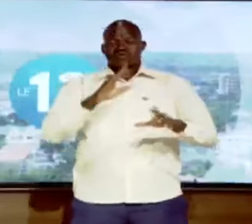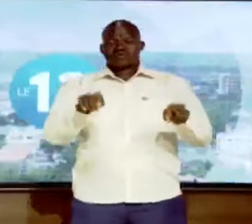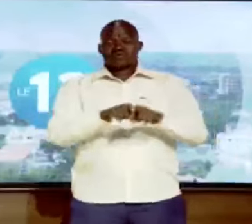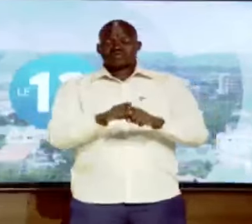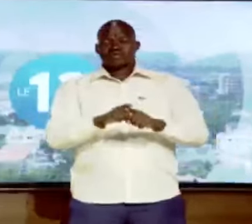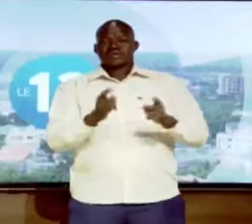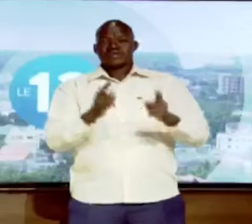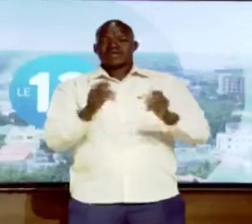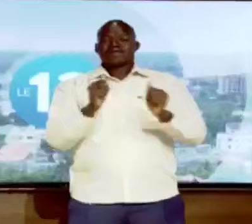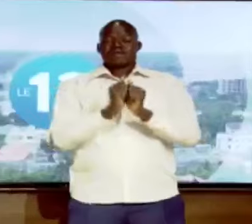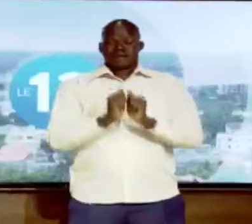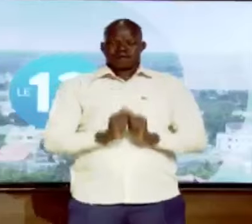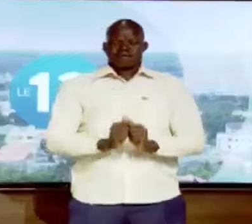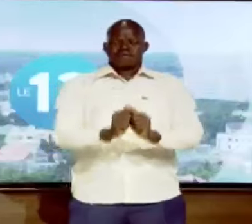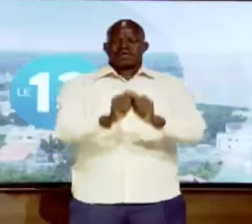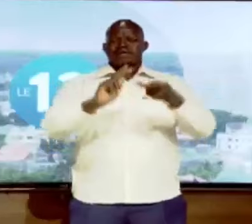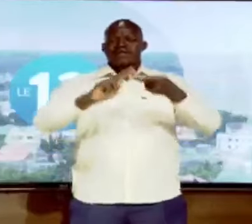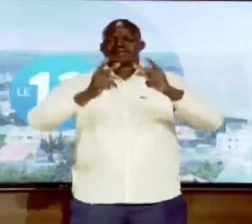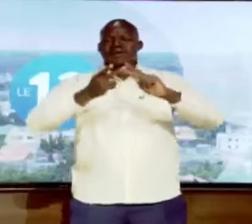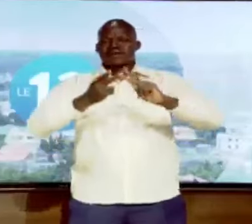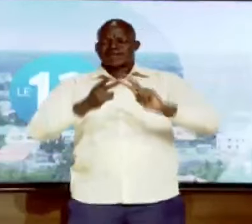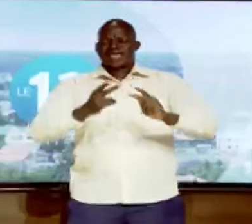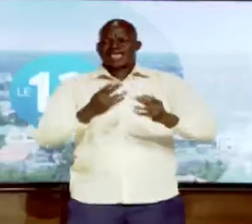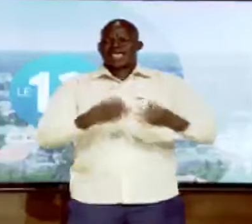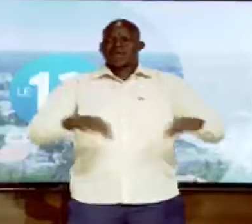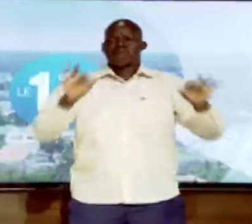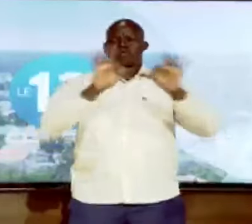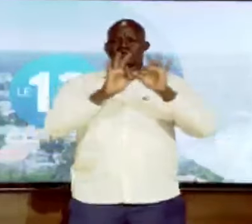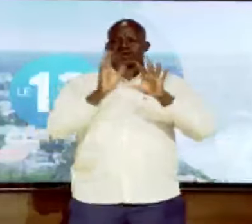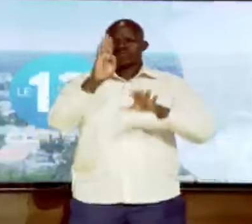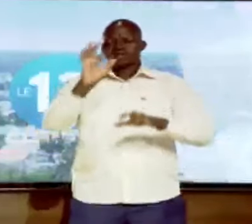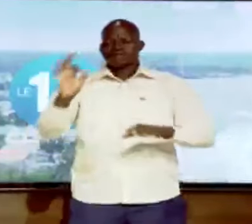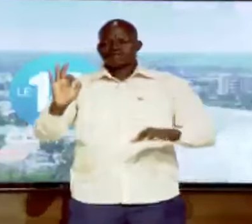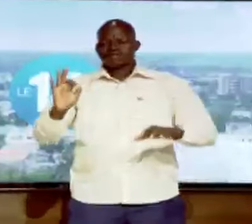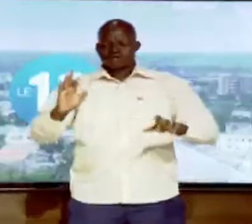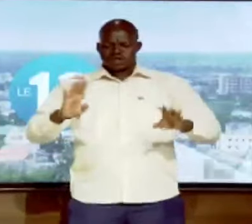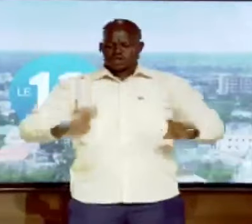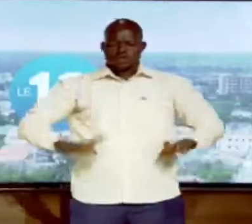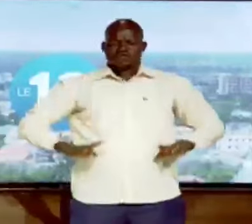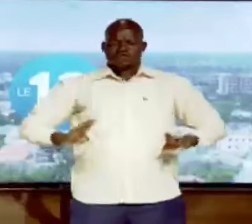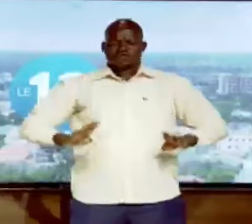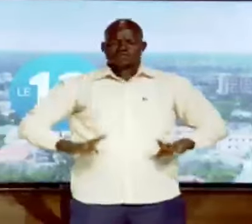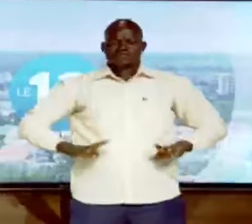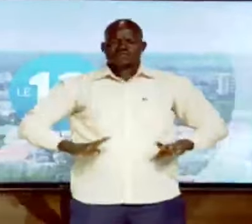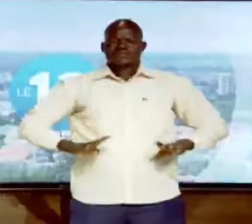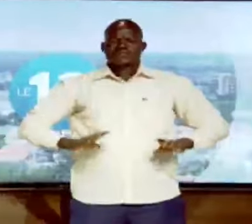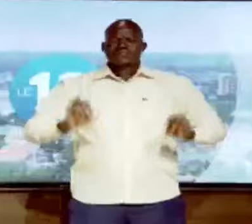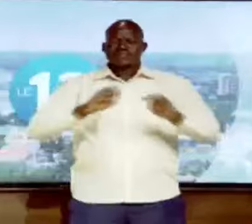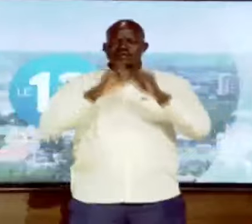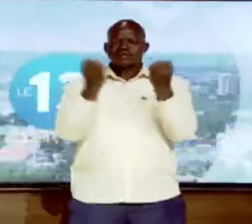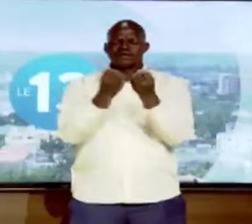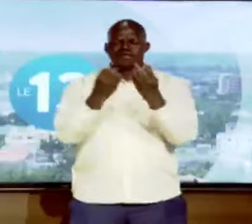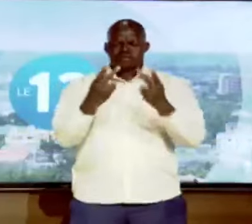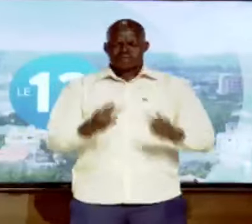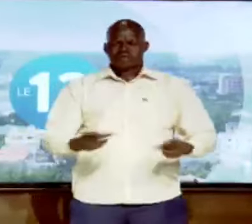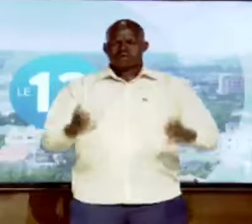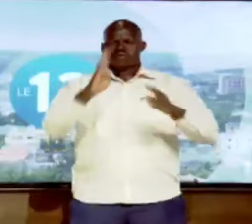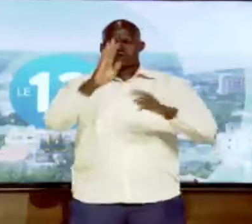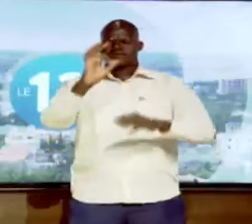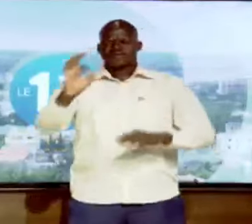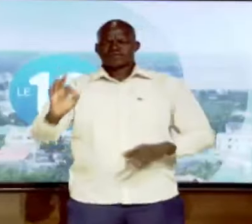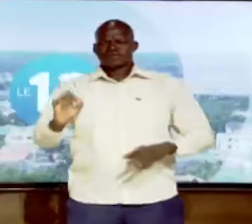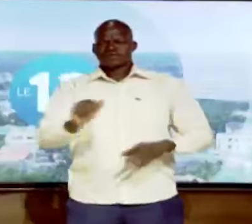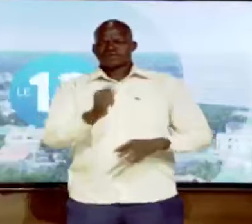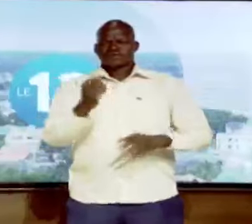avec l'accompagnement d'un partenaire stratégique du Burkina Faso la Fédération de Russie une délégation présente au Burkina Faso était en visite au